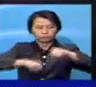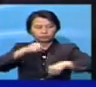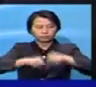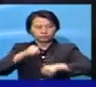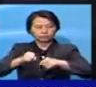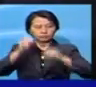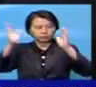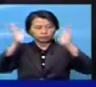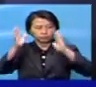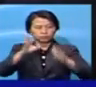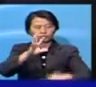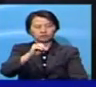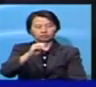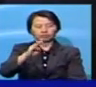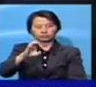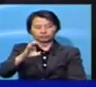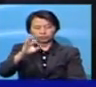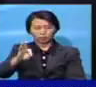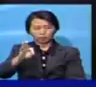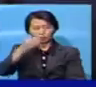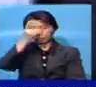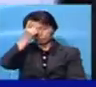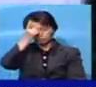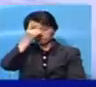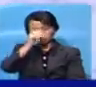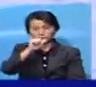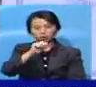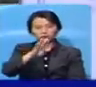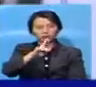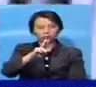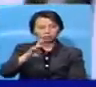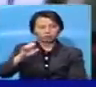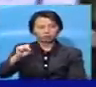kebangsaan Malaysia mncf Datuk Abu Samah Abdul Wahab